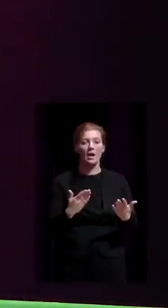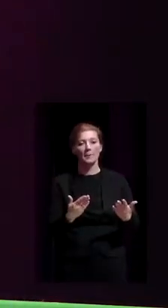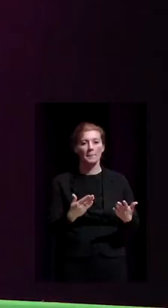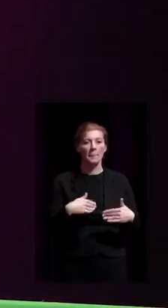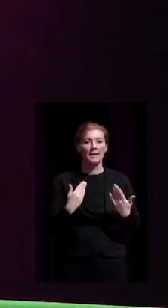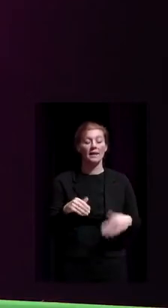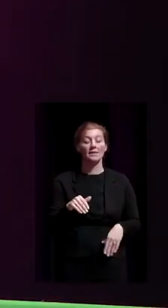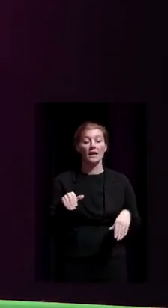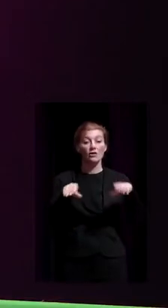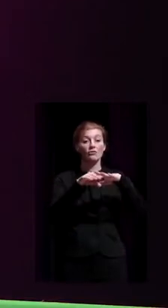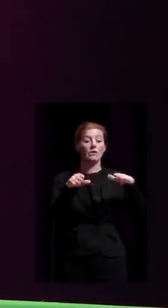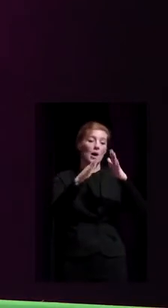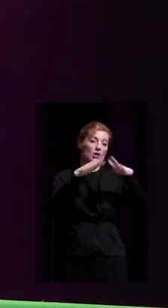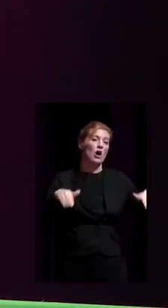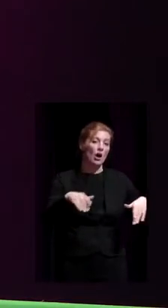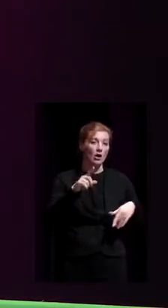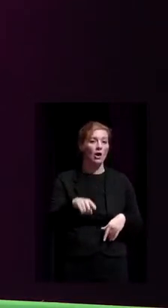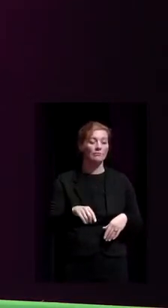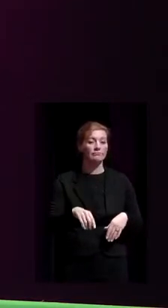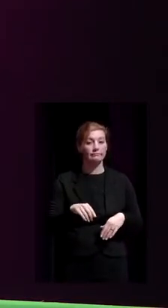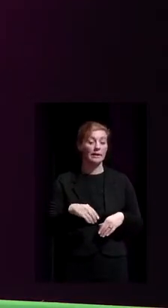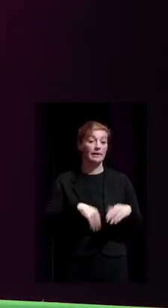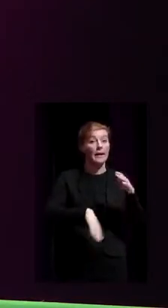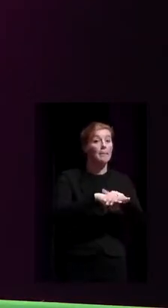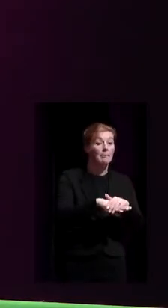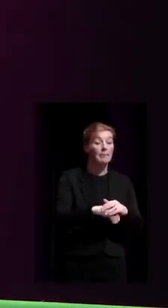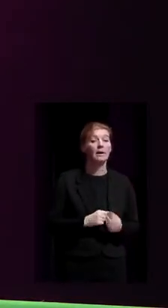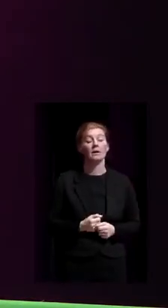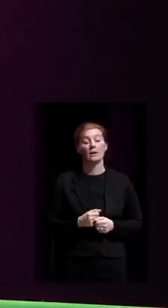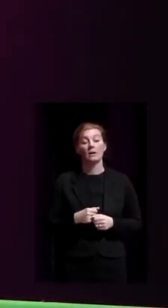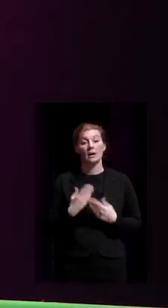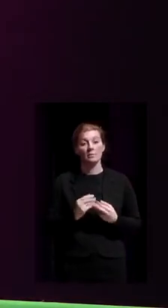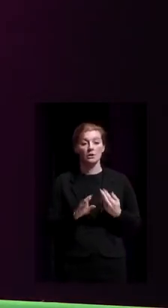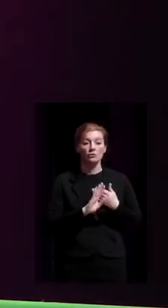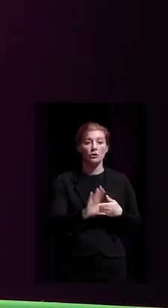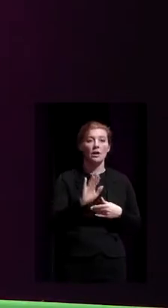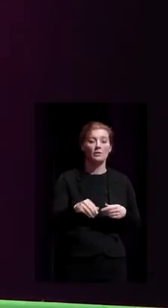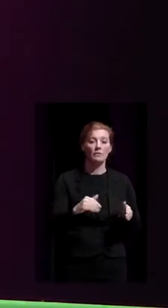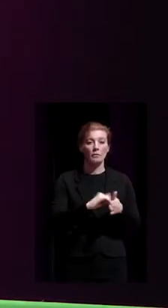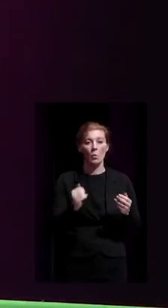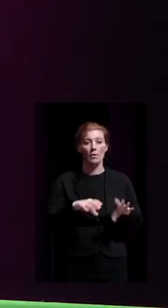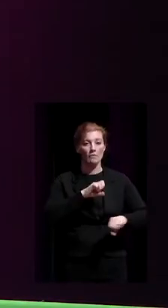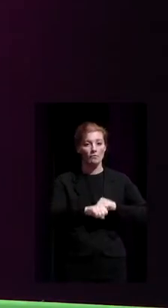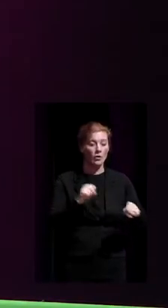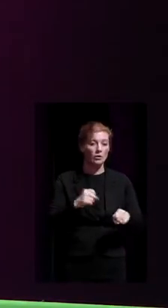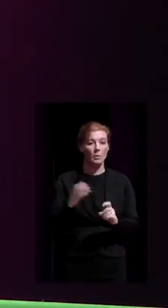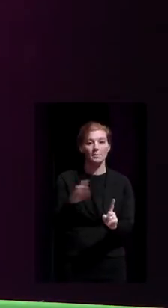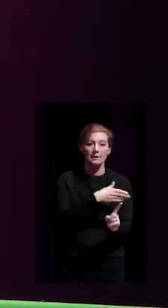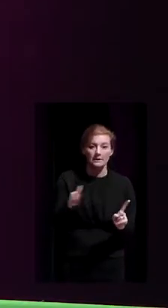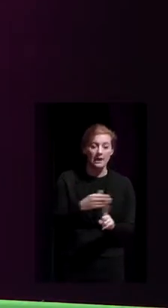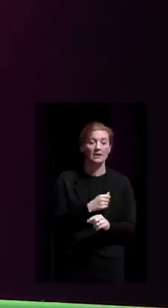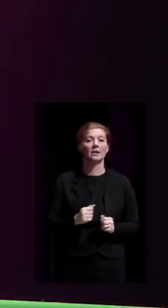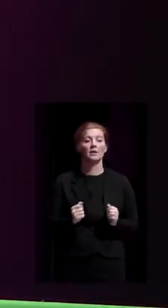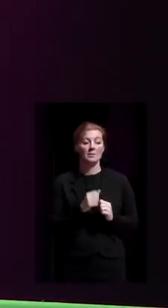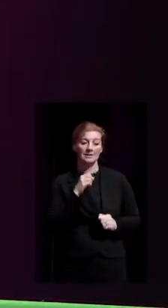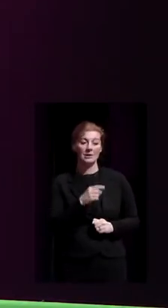ett tak över huvudet, att barn skyddas från våld och misshandel. Men hus och den miljön är också väldigt viktig för